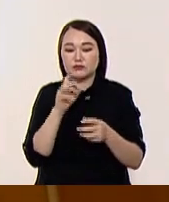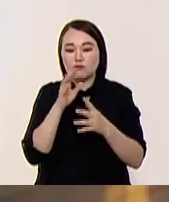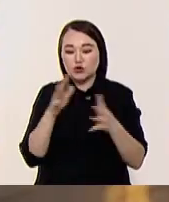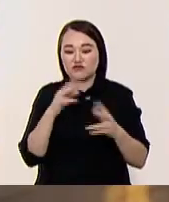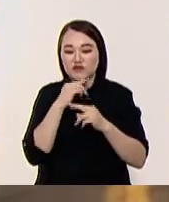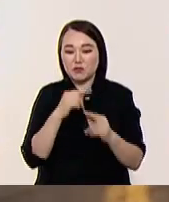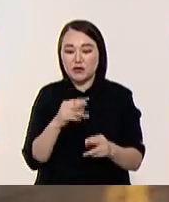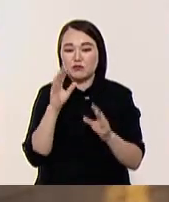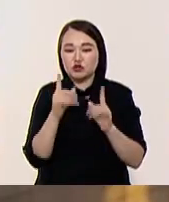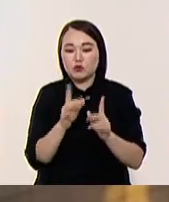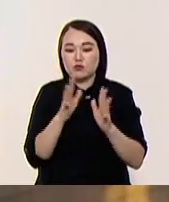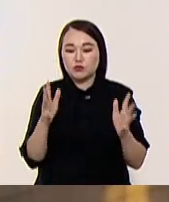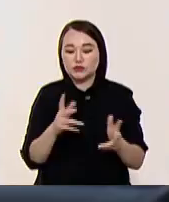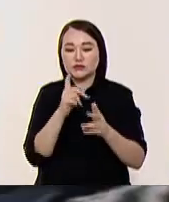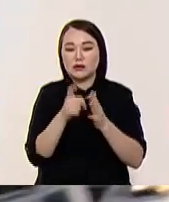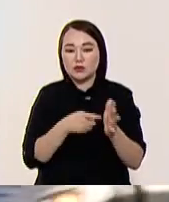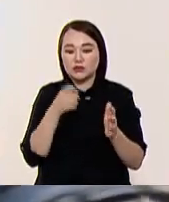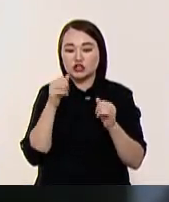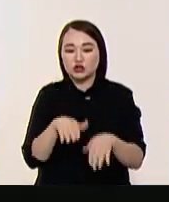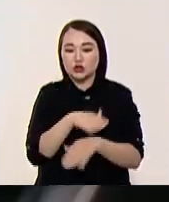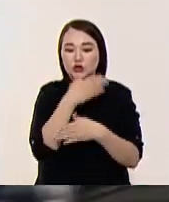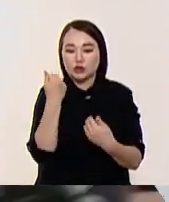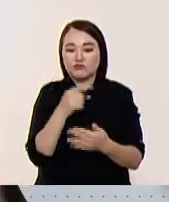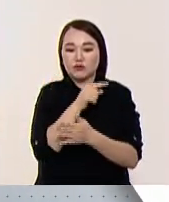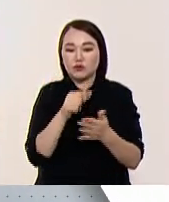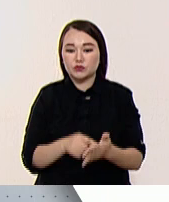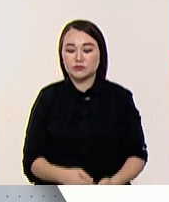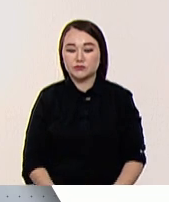И почему все больше запросов остаются нерешенными?